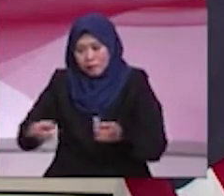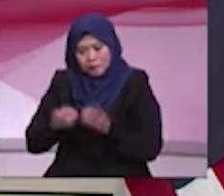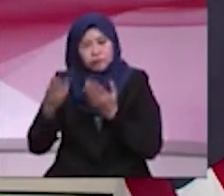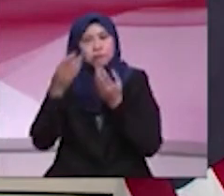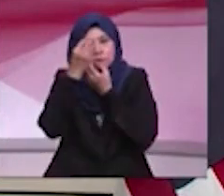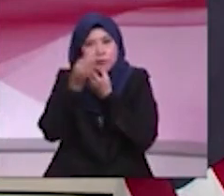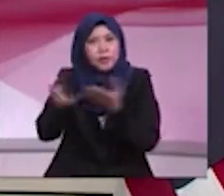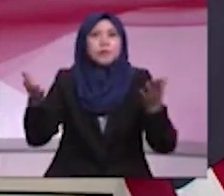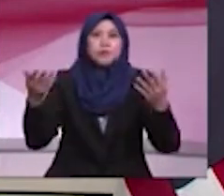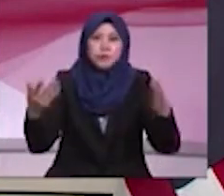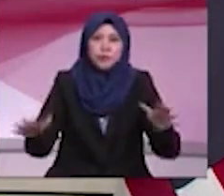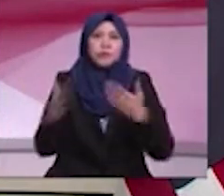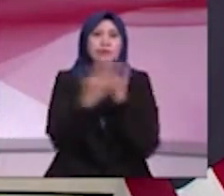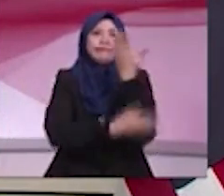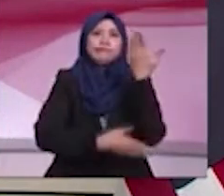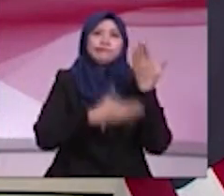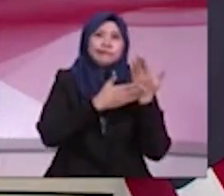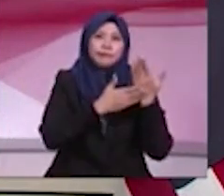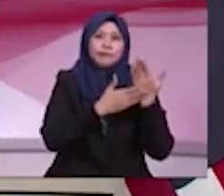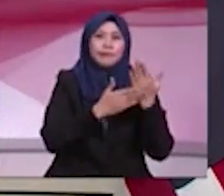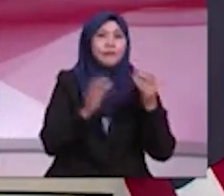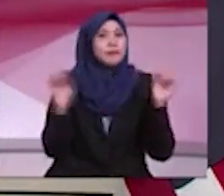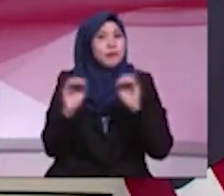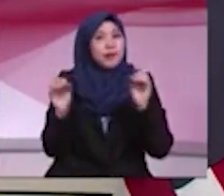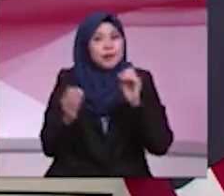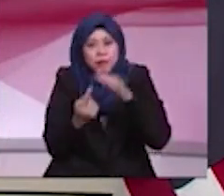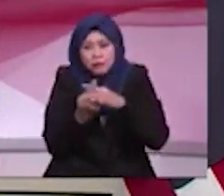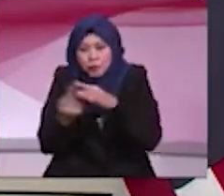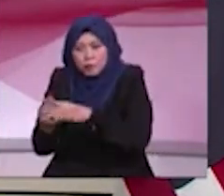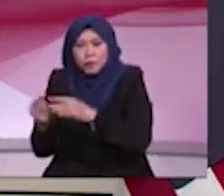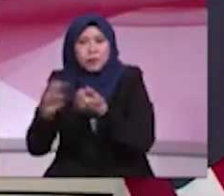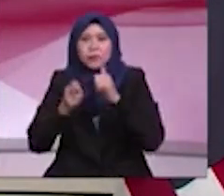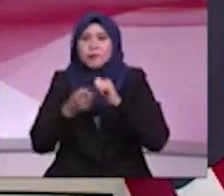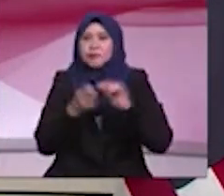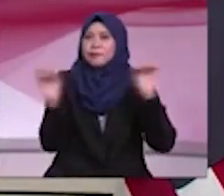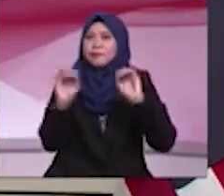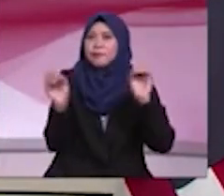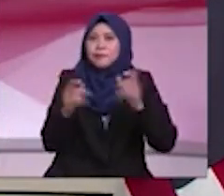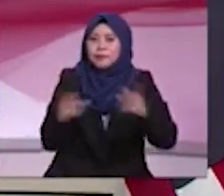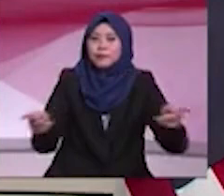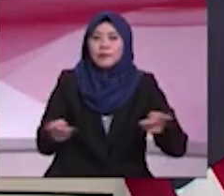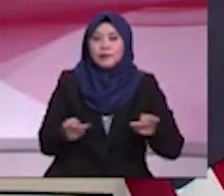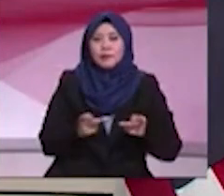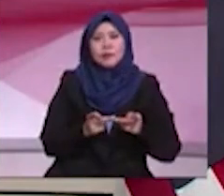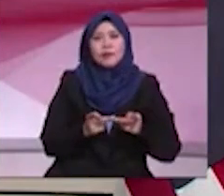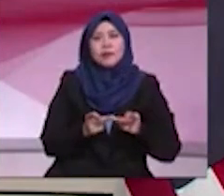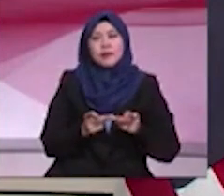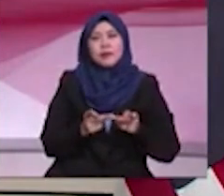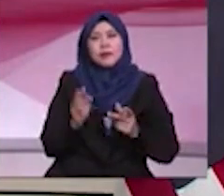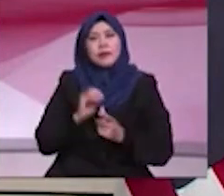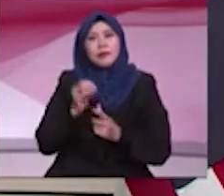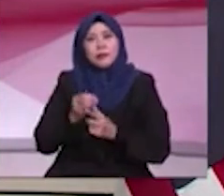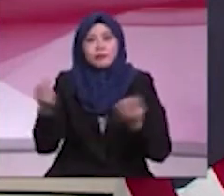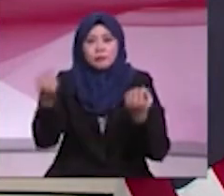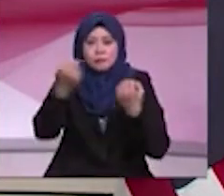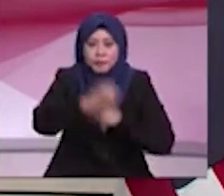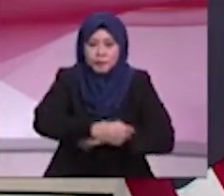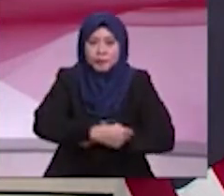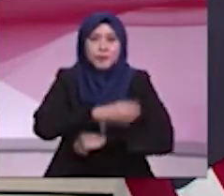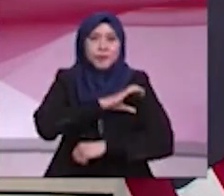negara. Jadi saya menjangkakan tidak akan ada isu di kawasan ataupun di Sekatan